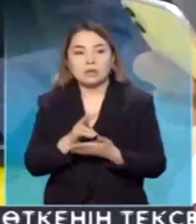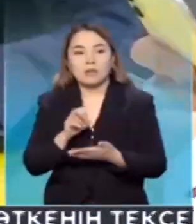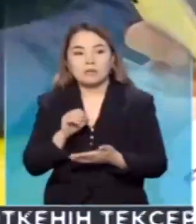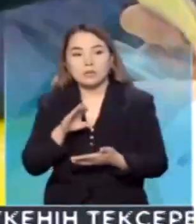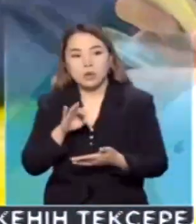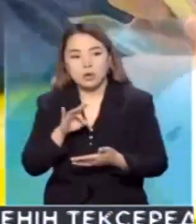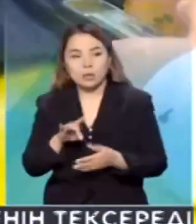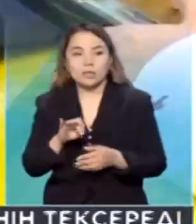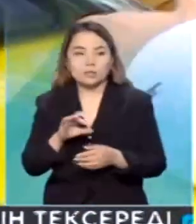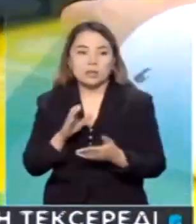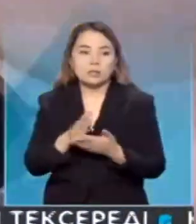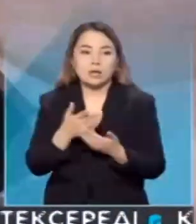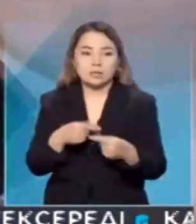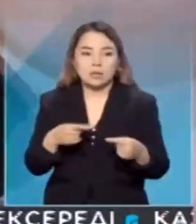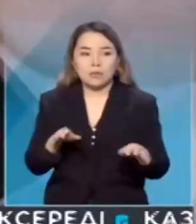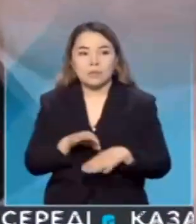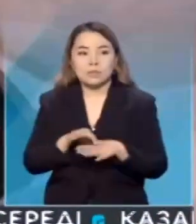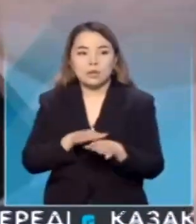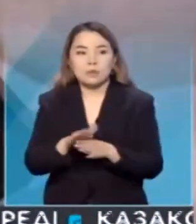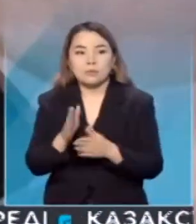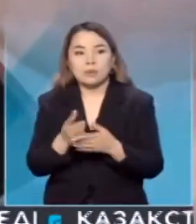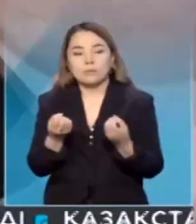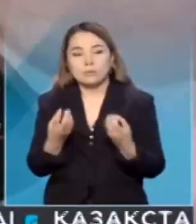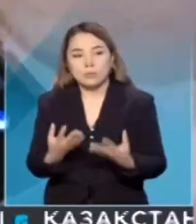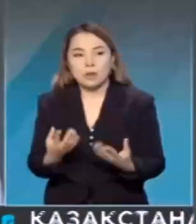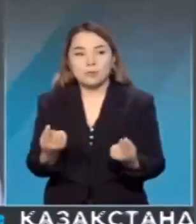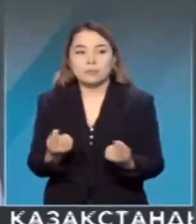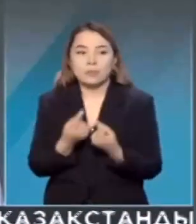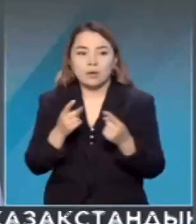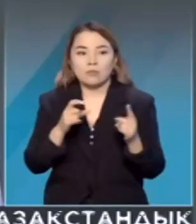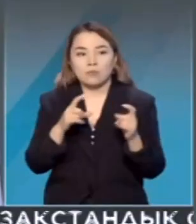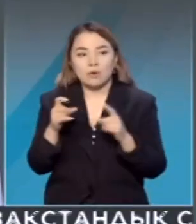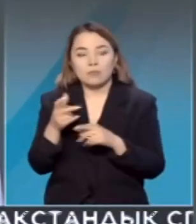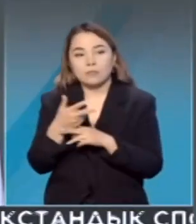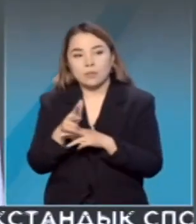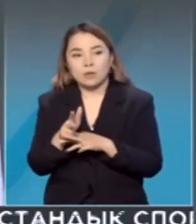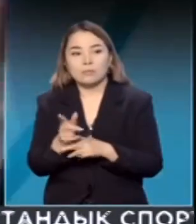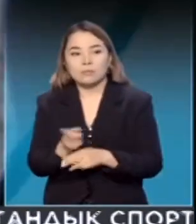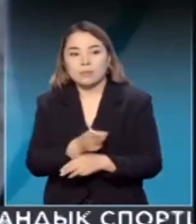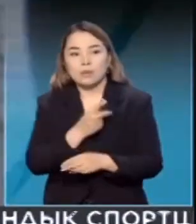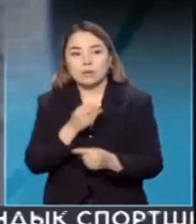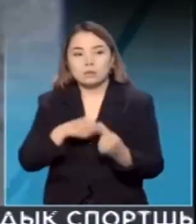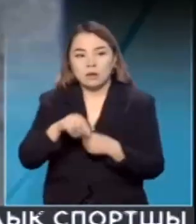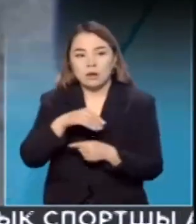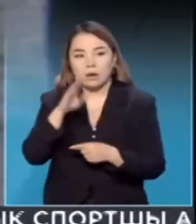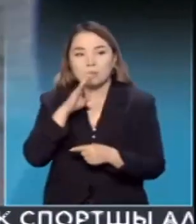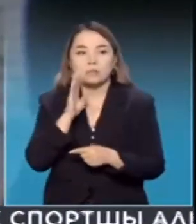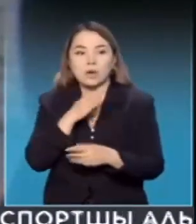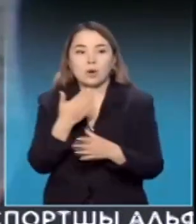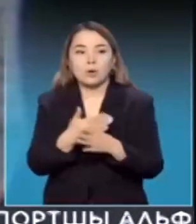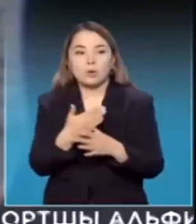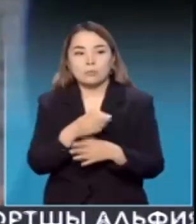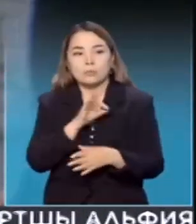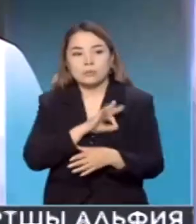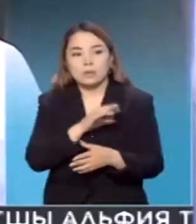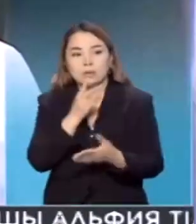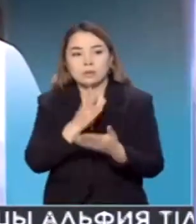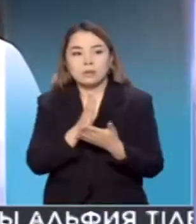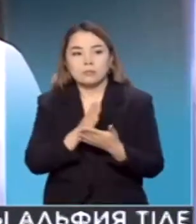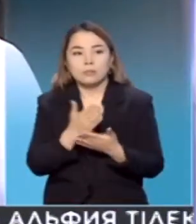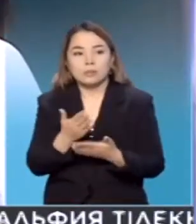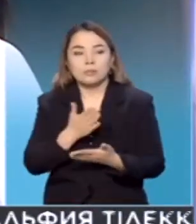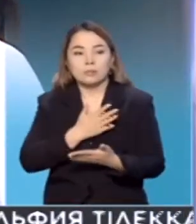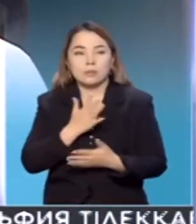түрлі мерекелік шаралар түсіреді. Бастапқыда жай фото видеоға өстенген. Кейін шерап, қаржы тауып, ата-анасына көмегін тигізіп жүр.